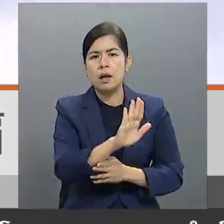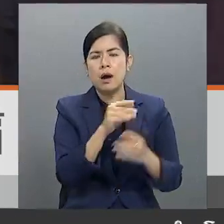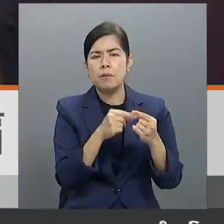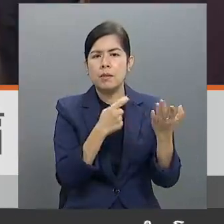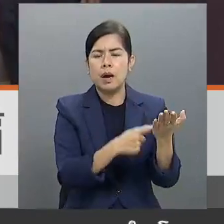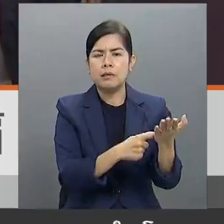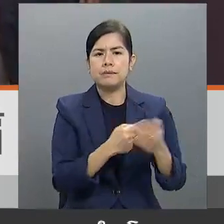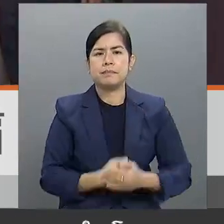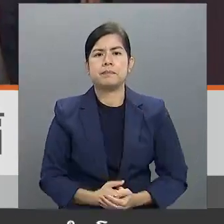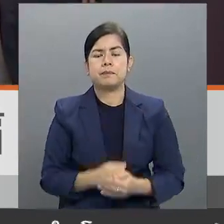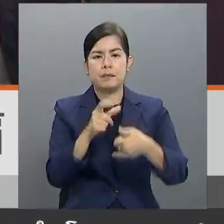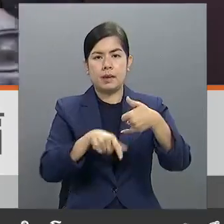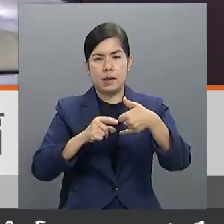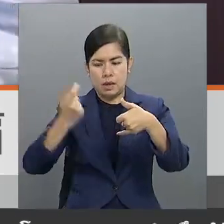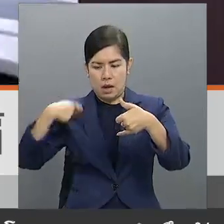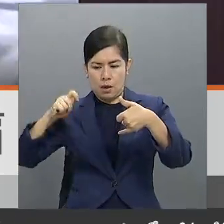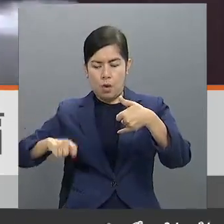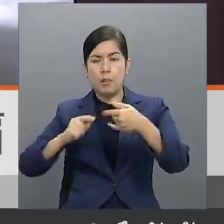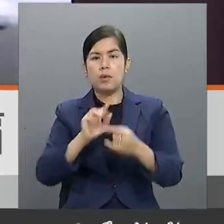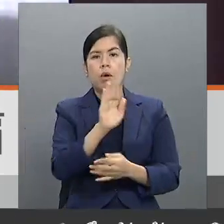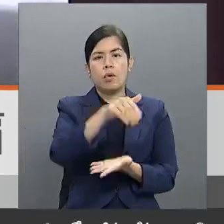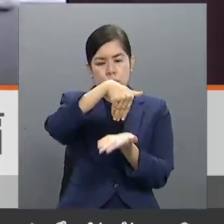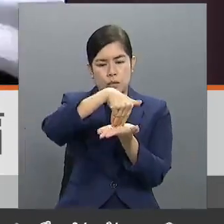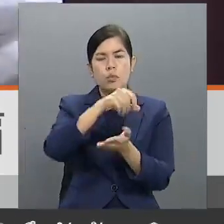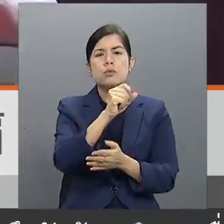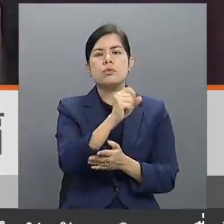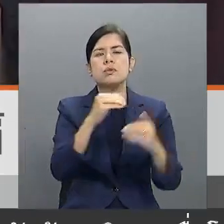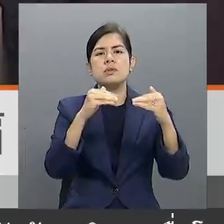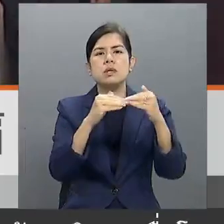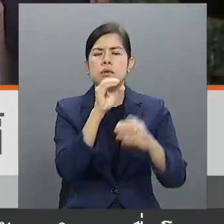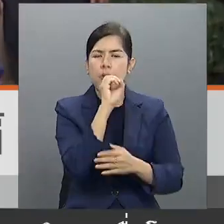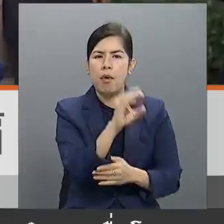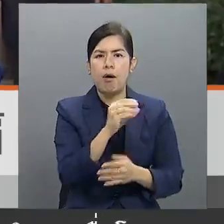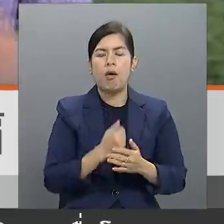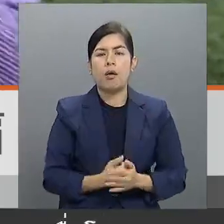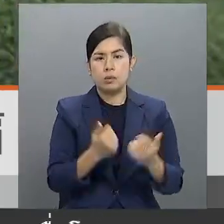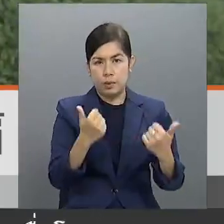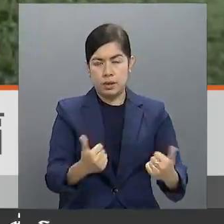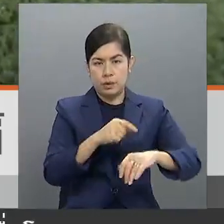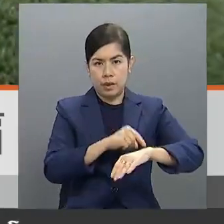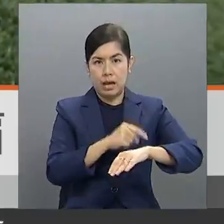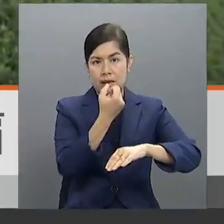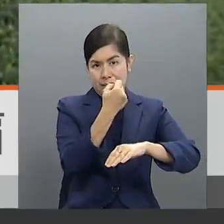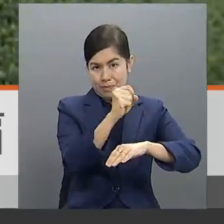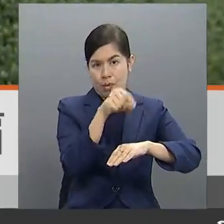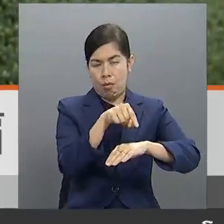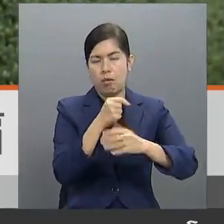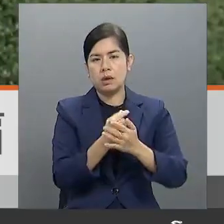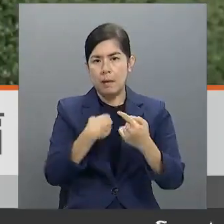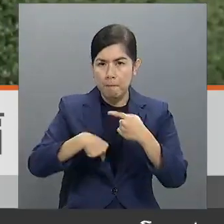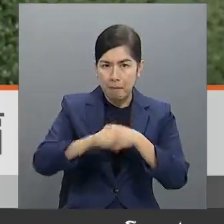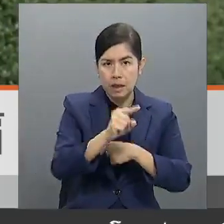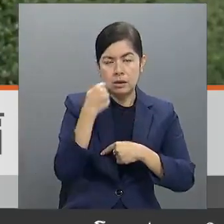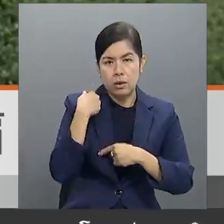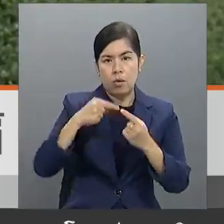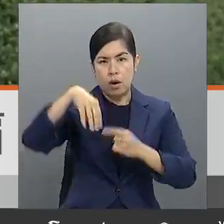นุตจรัสทนายความศูนย์ทนายความเพื่อสิทธิมนุษยชนเปิดเผยเขาว่าในวันนี้เวลา10:00นก็จะเดินทางไปที่ศาลแขวงดุสิต